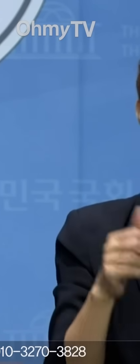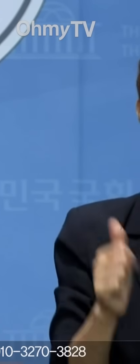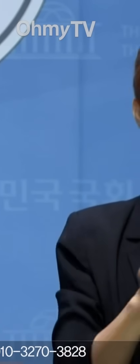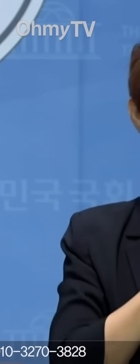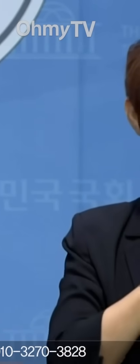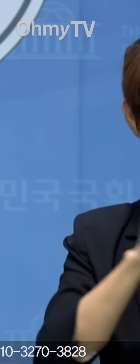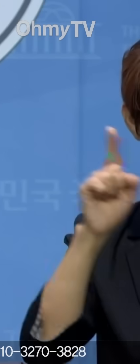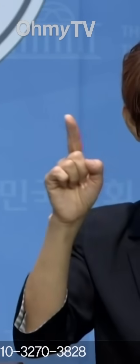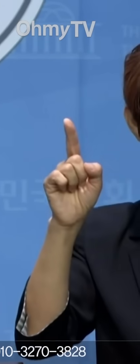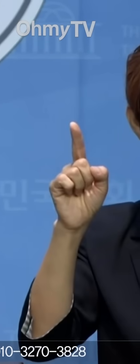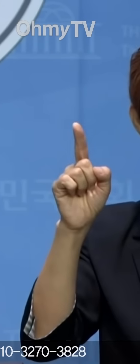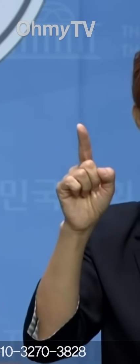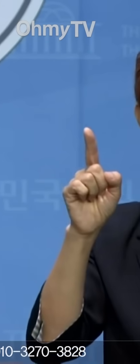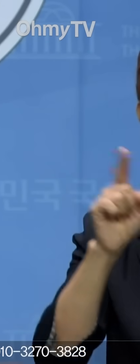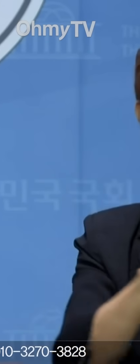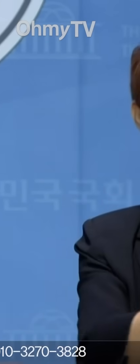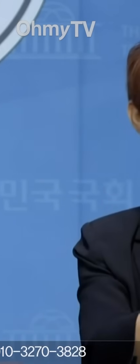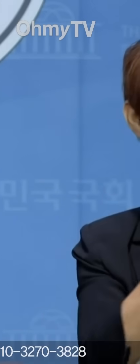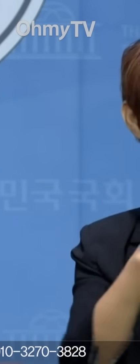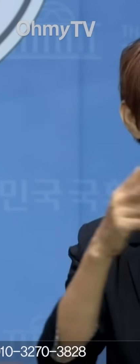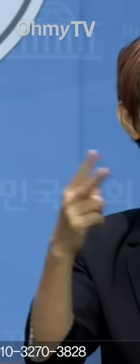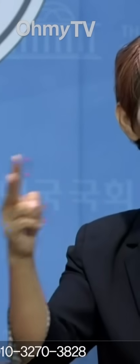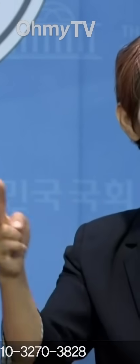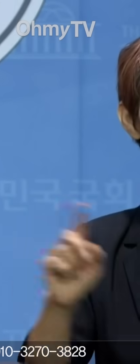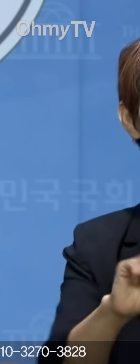사실을 너무 자주 변경했습니다.